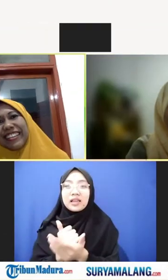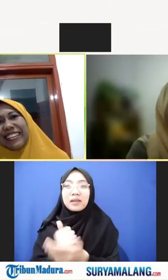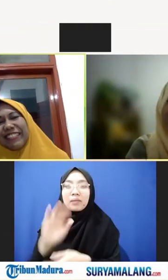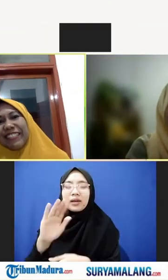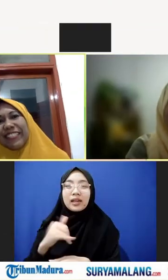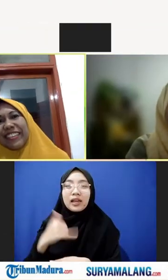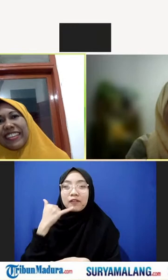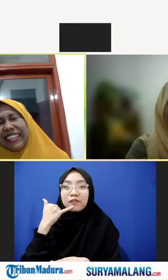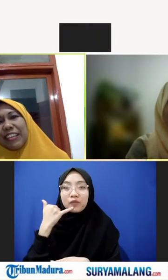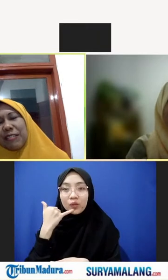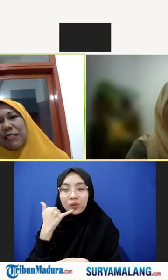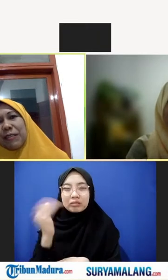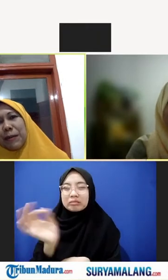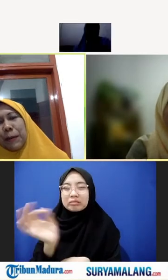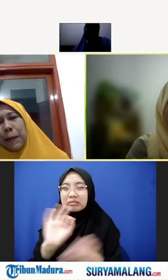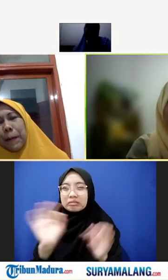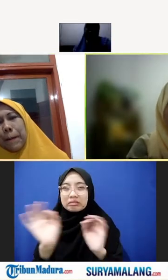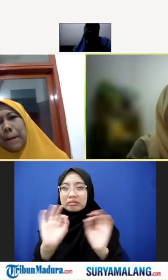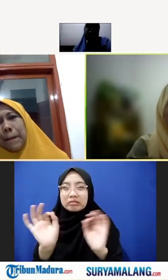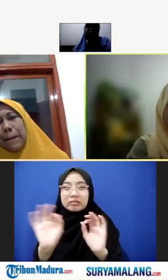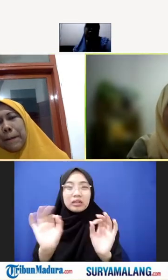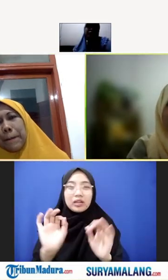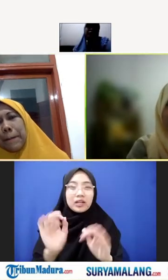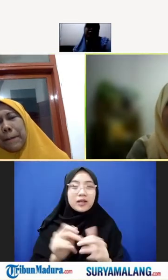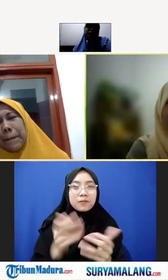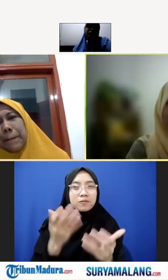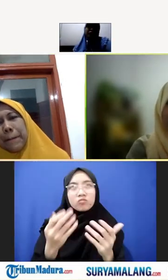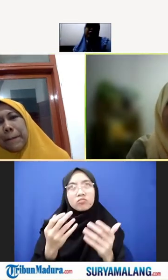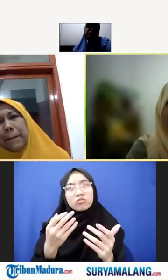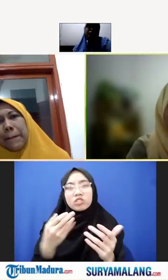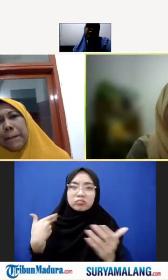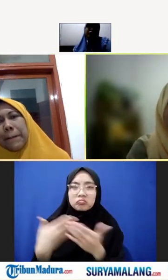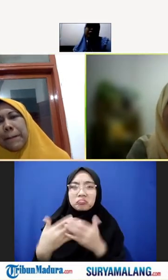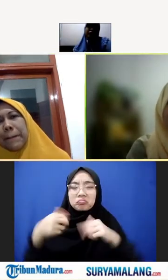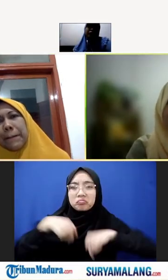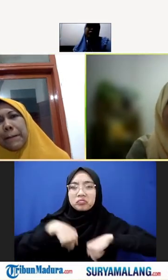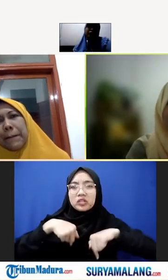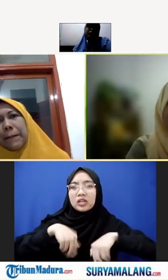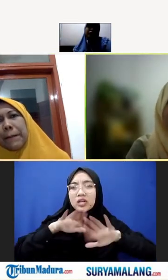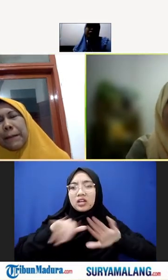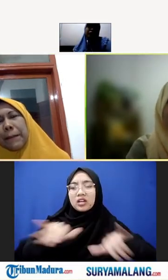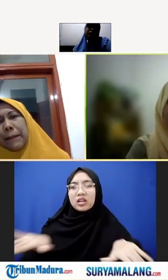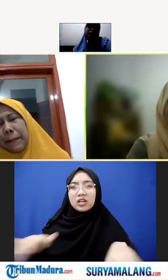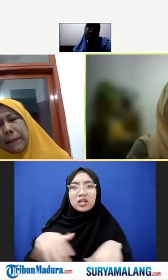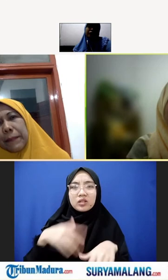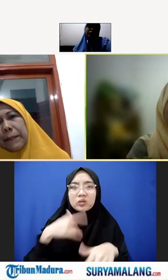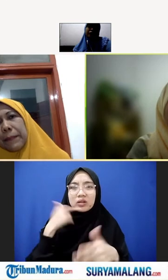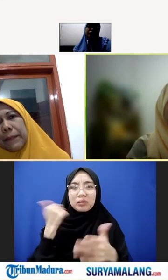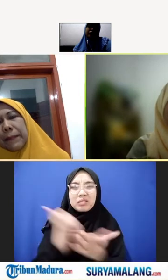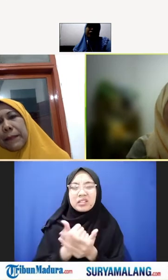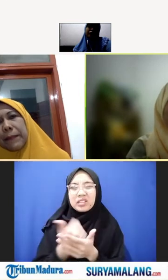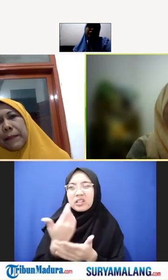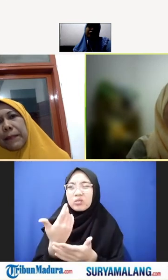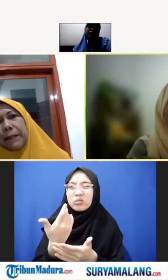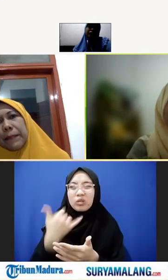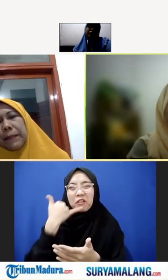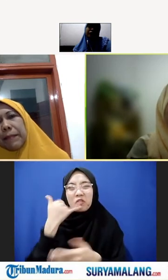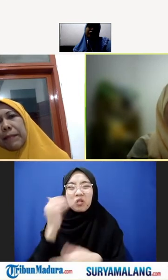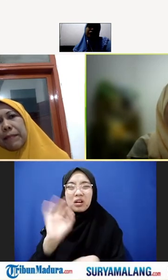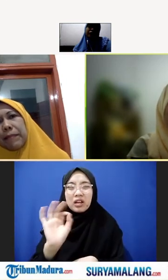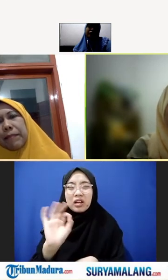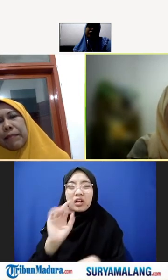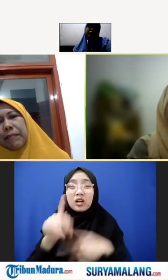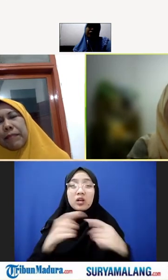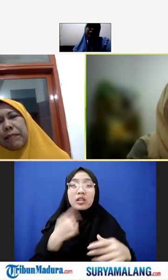Iya. Nggak ada. Bahkan untuk sekarang pun, anak-anak nggak ada punya kepentingan untuk handphone. Handphone itu kan dipakai kalau kita harus